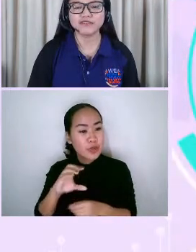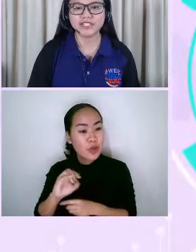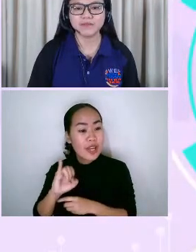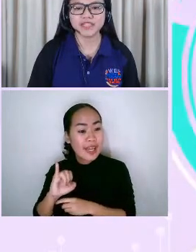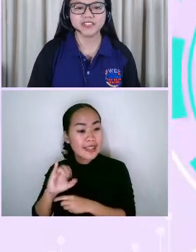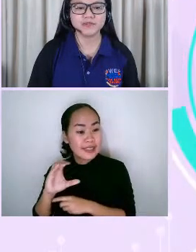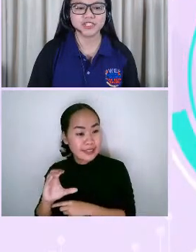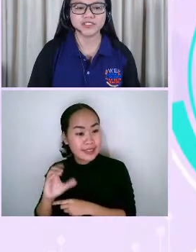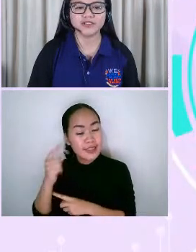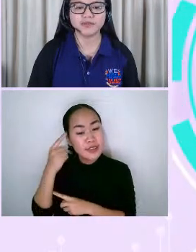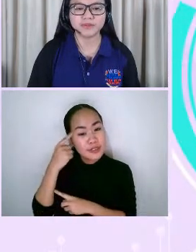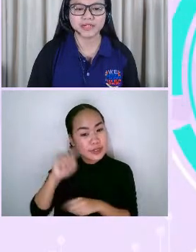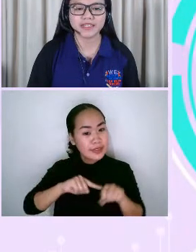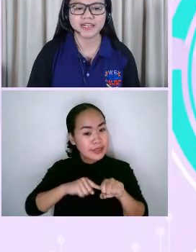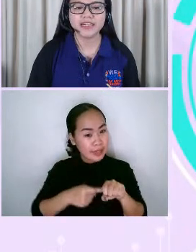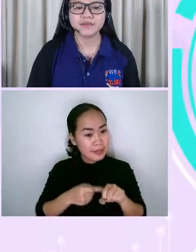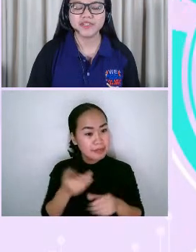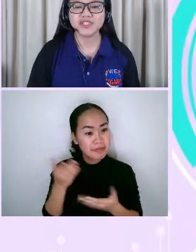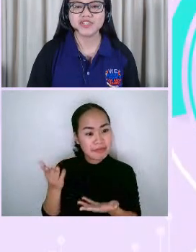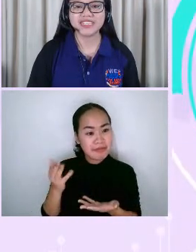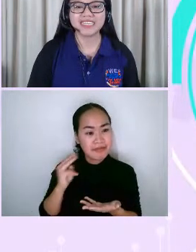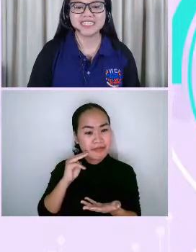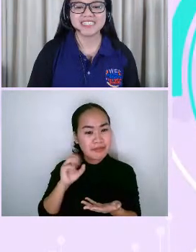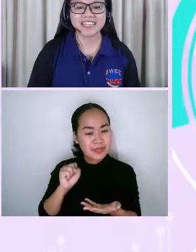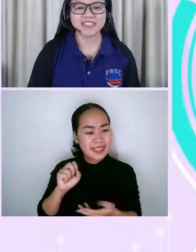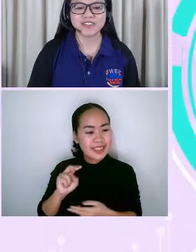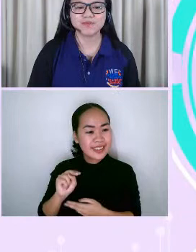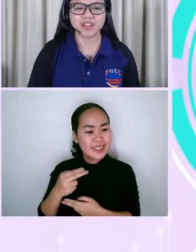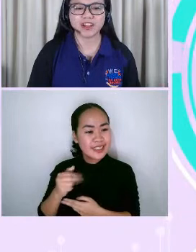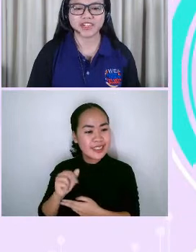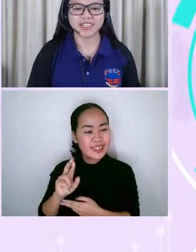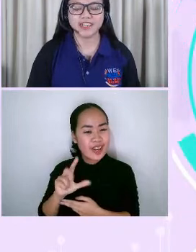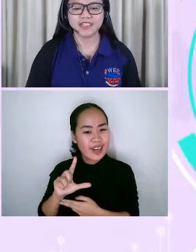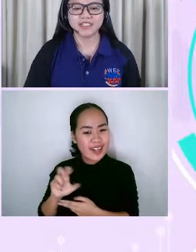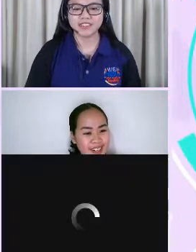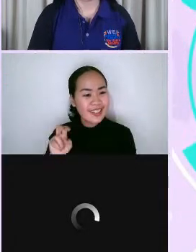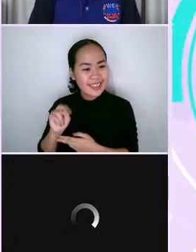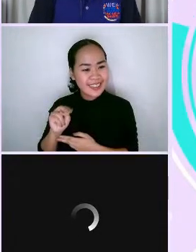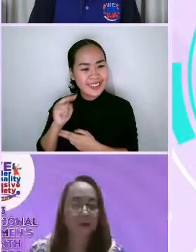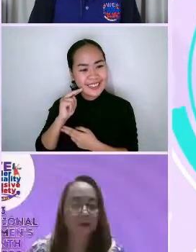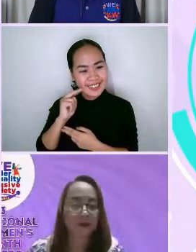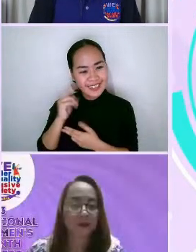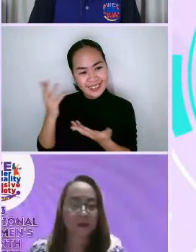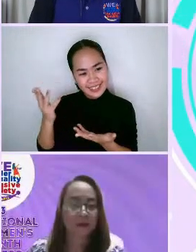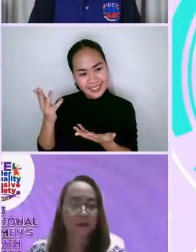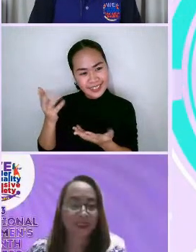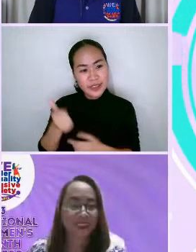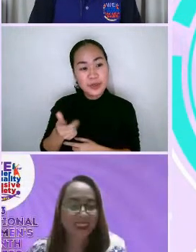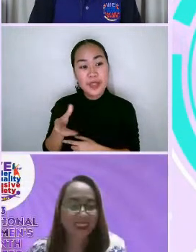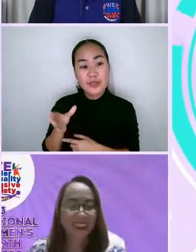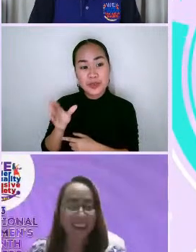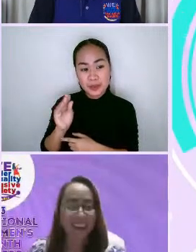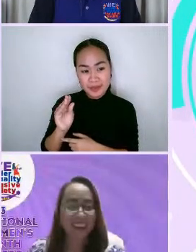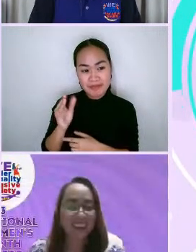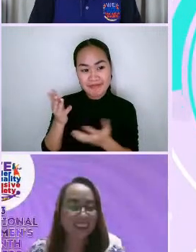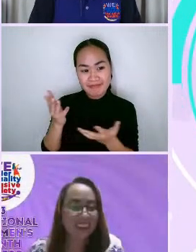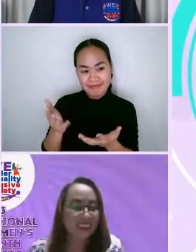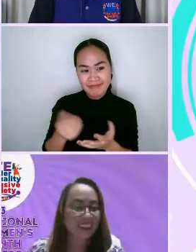Director ng Philippine Commission on Women, Ms. Narlene Santos Millar. Good afternoon, Ms. Narls.